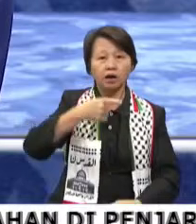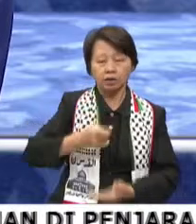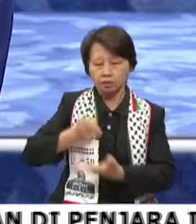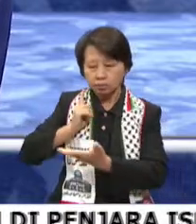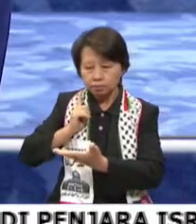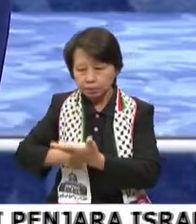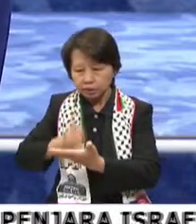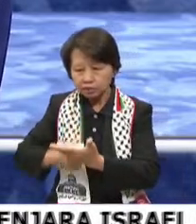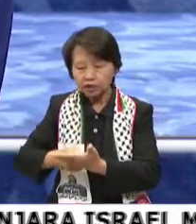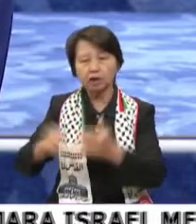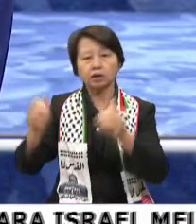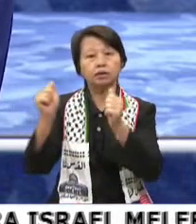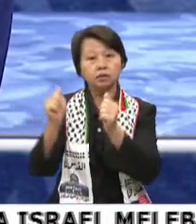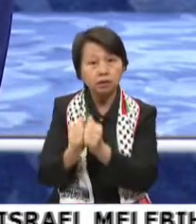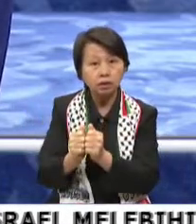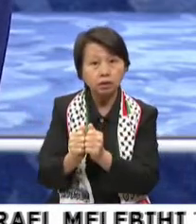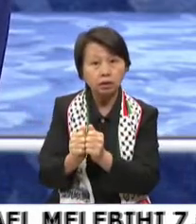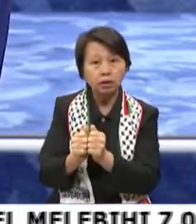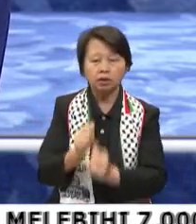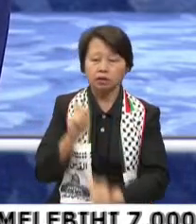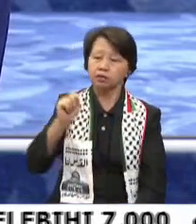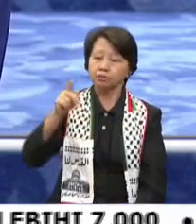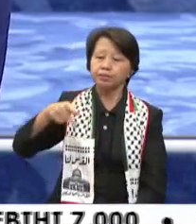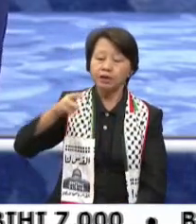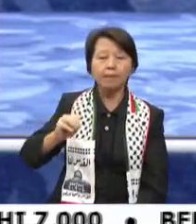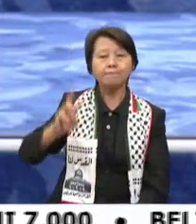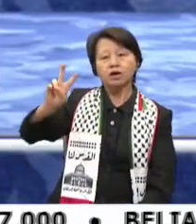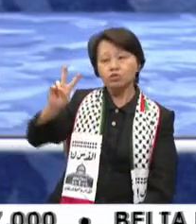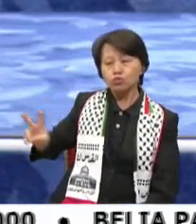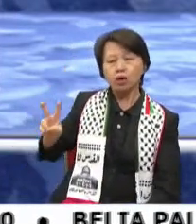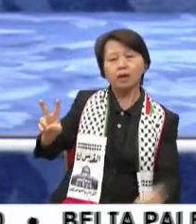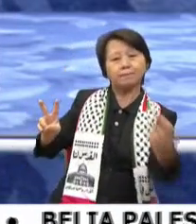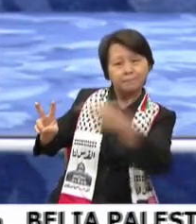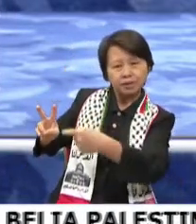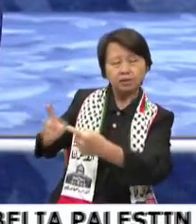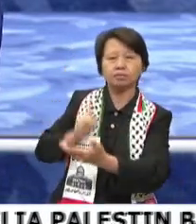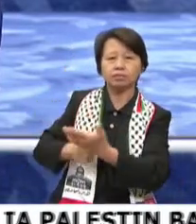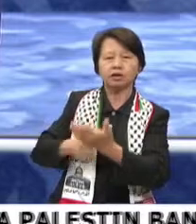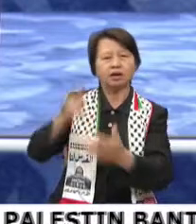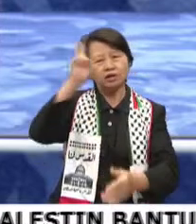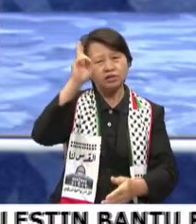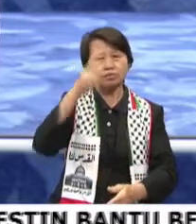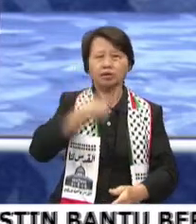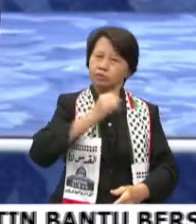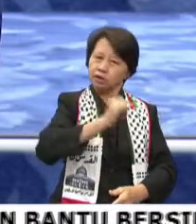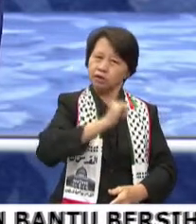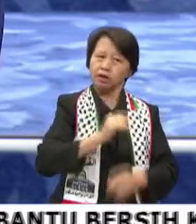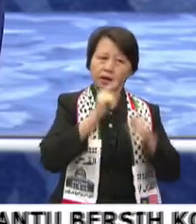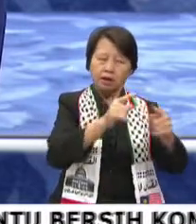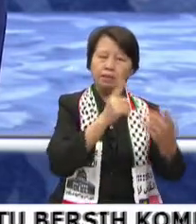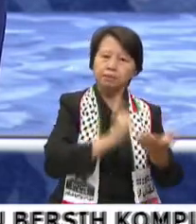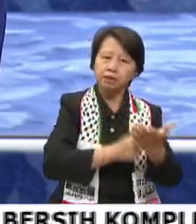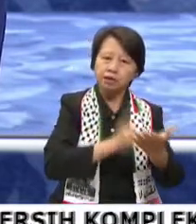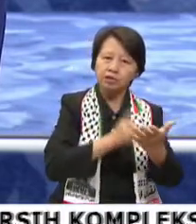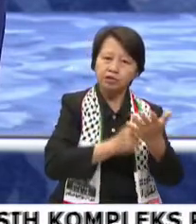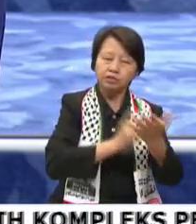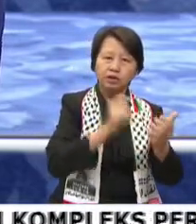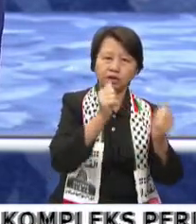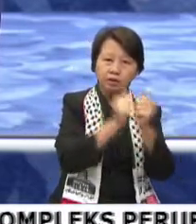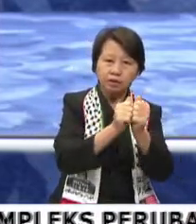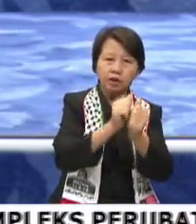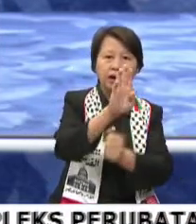bincang dengan TPM du seperti manana kami bincang tatkala ber menjadi perdana